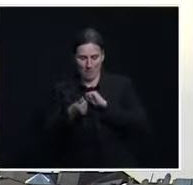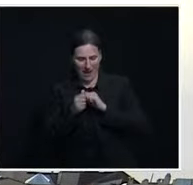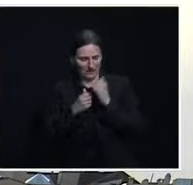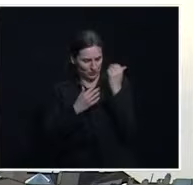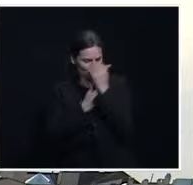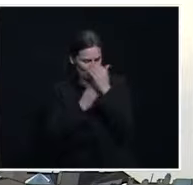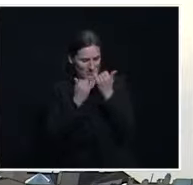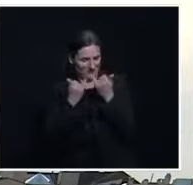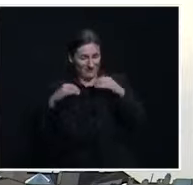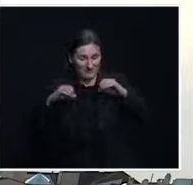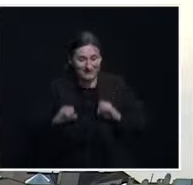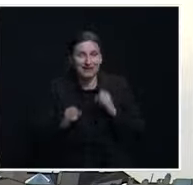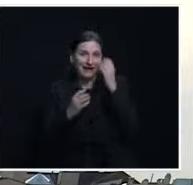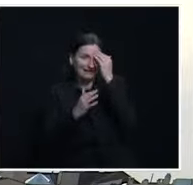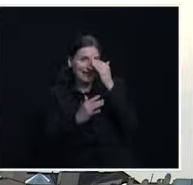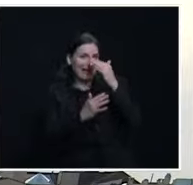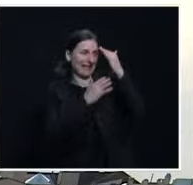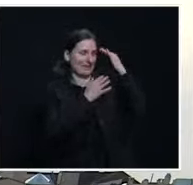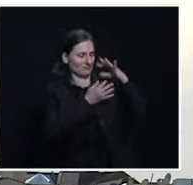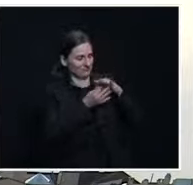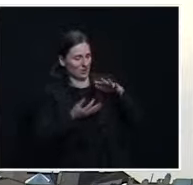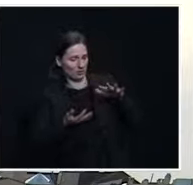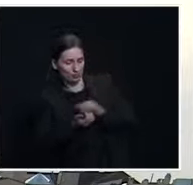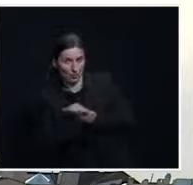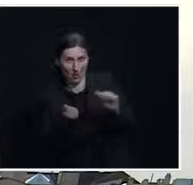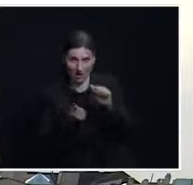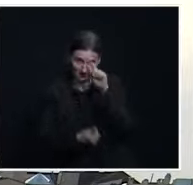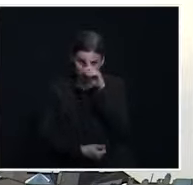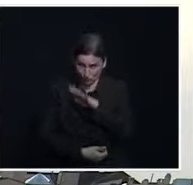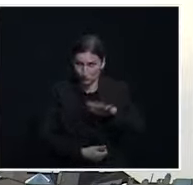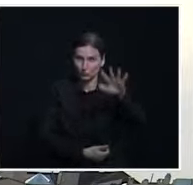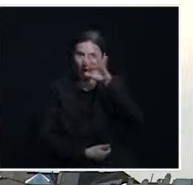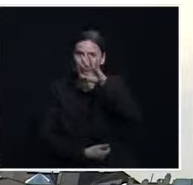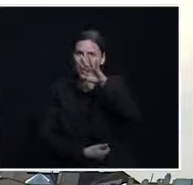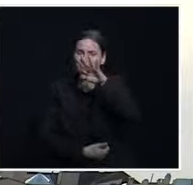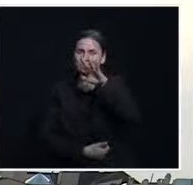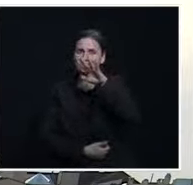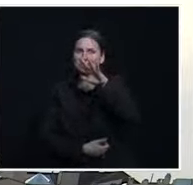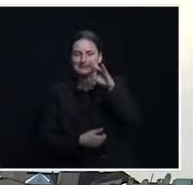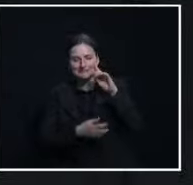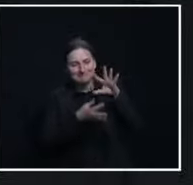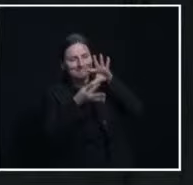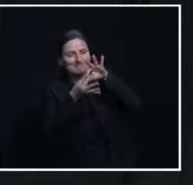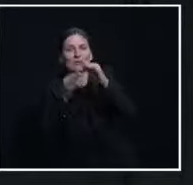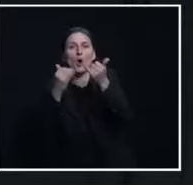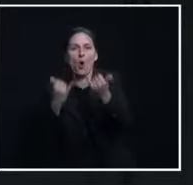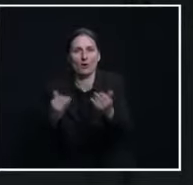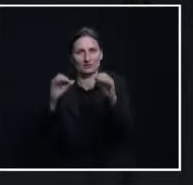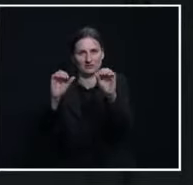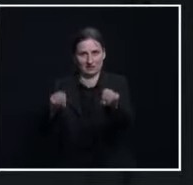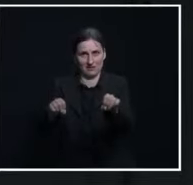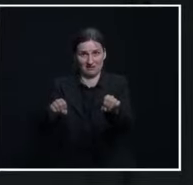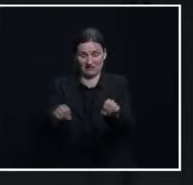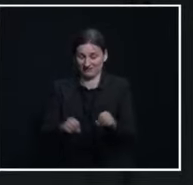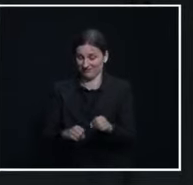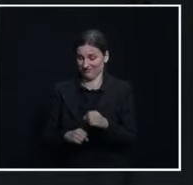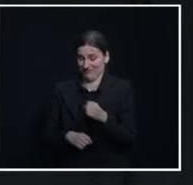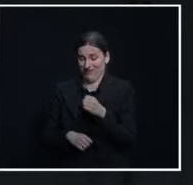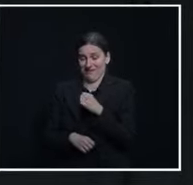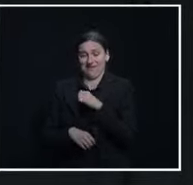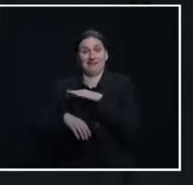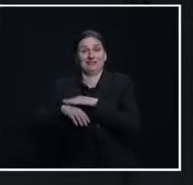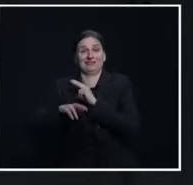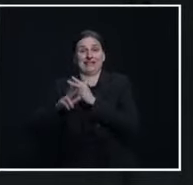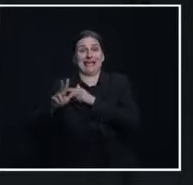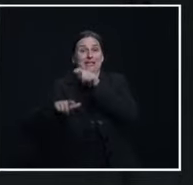wir das Erinnern und Gedenken an die Shoah in Deutschland in eine neue Zeit bringen können. Eine Zeit ohne Zeitzeugen,